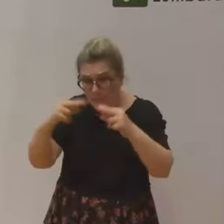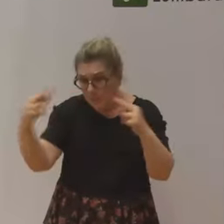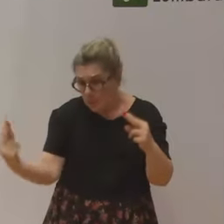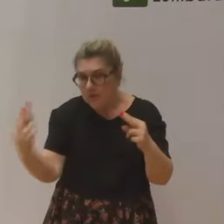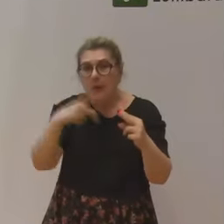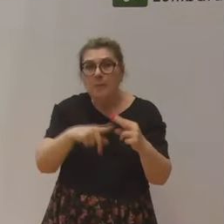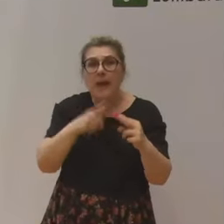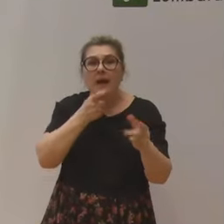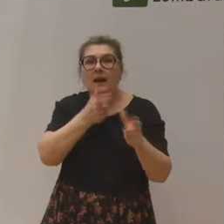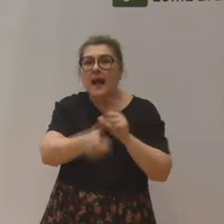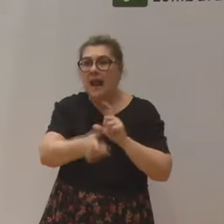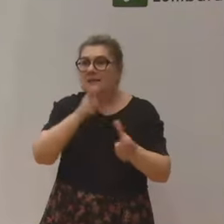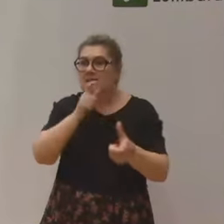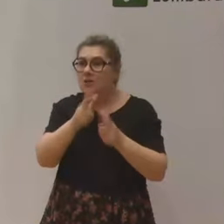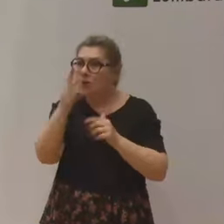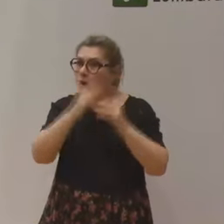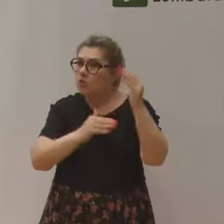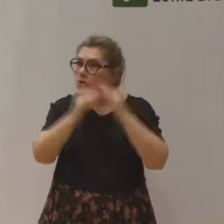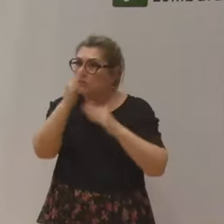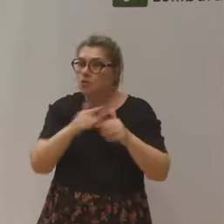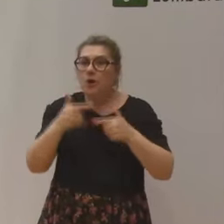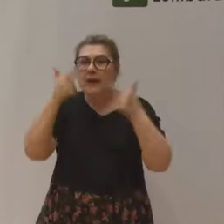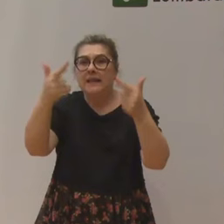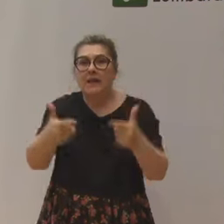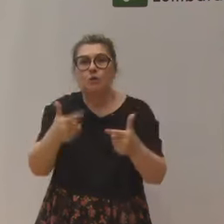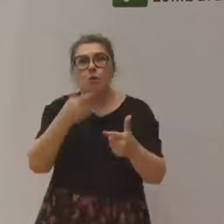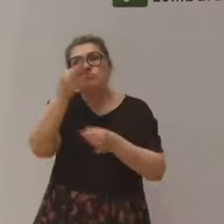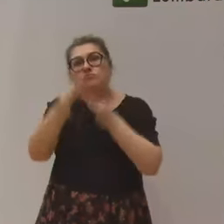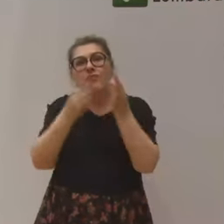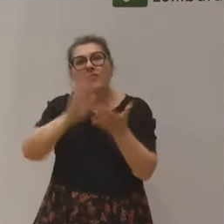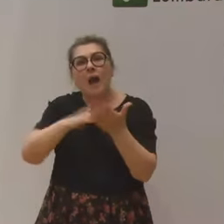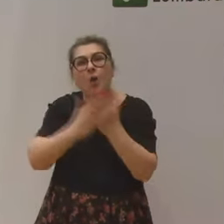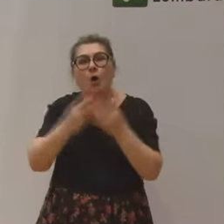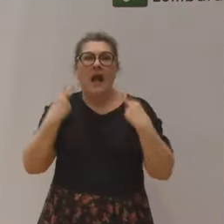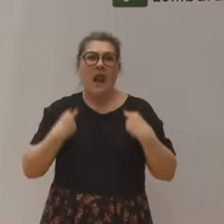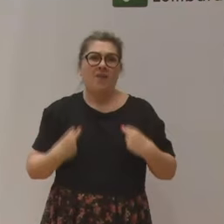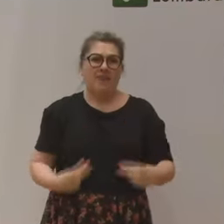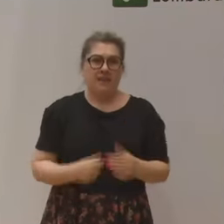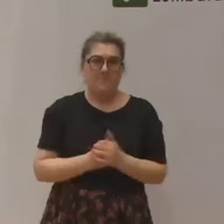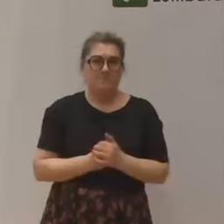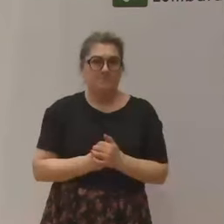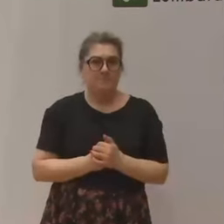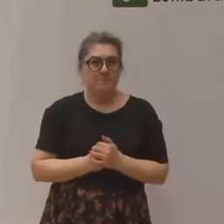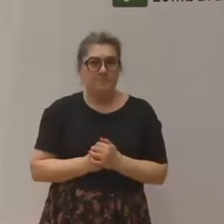di relazioni che danno significato alla vita. Grazie.